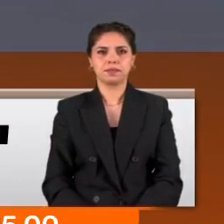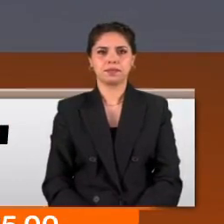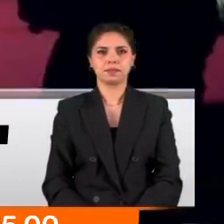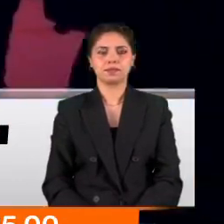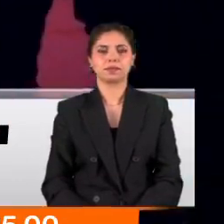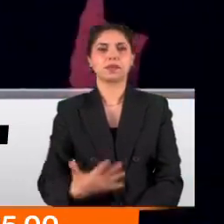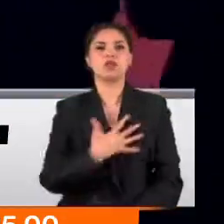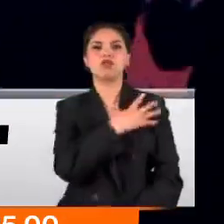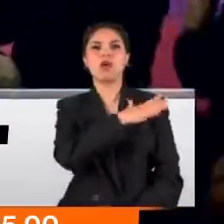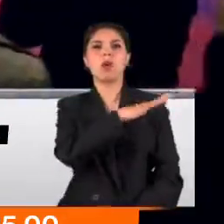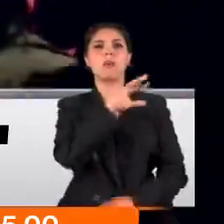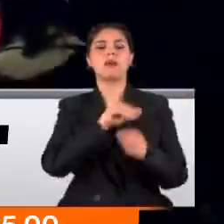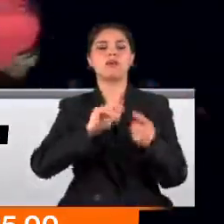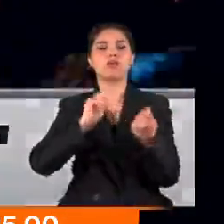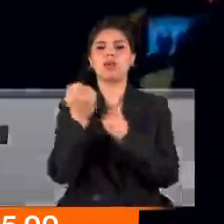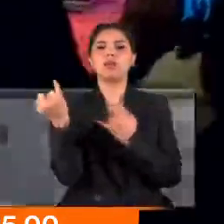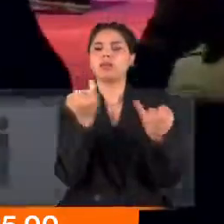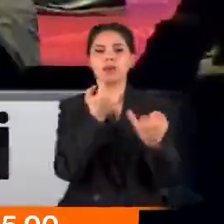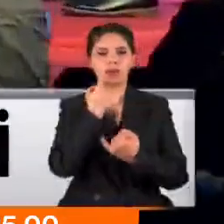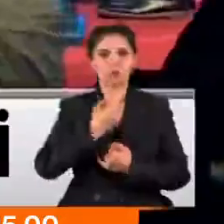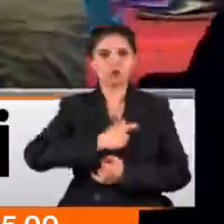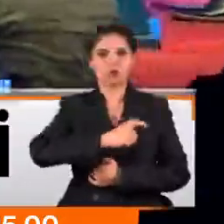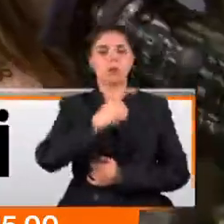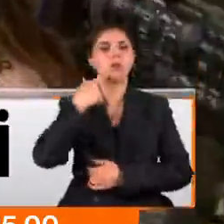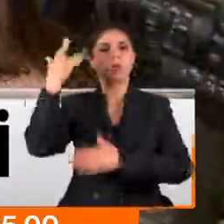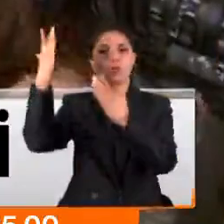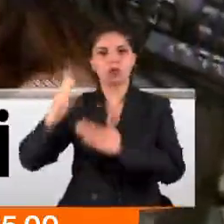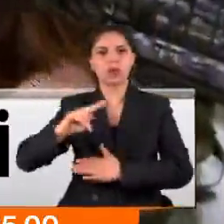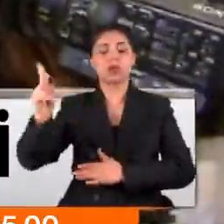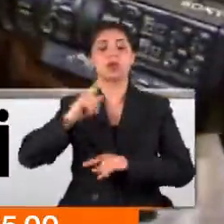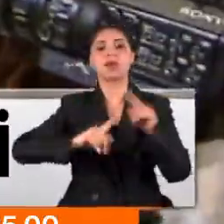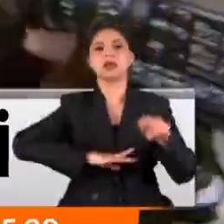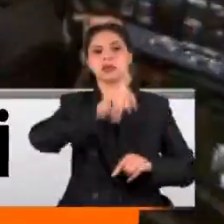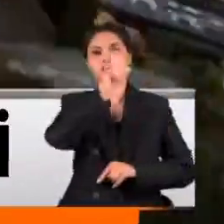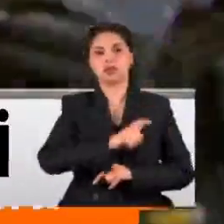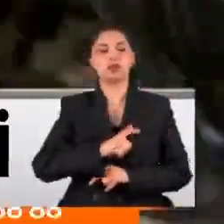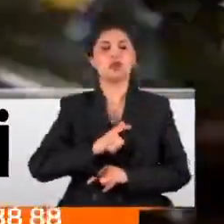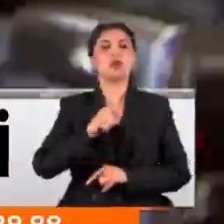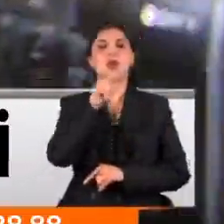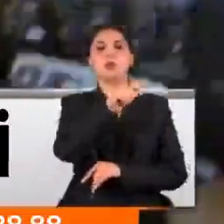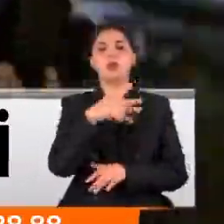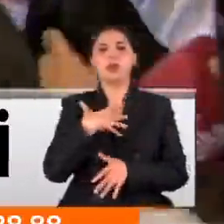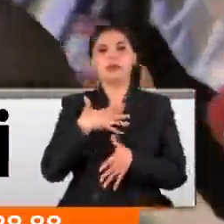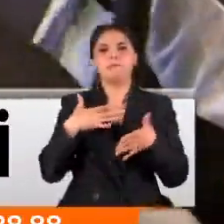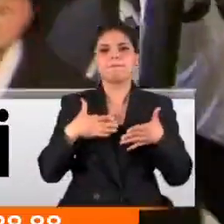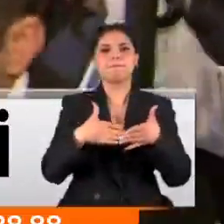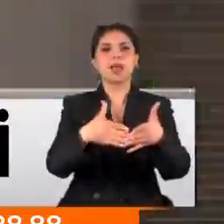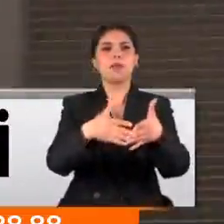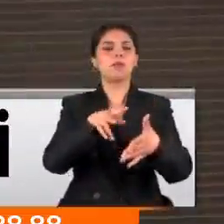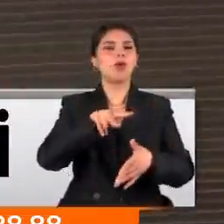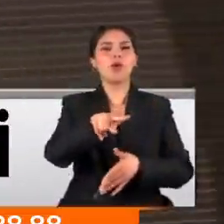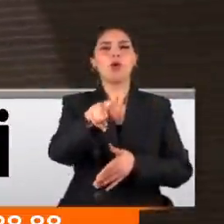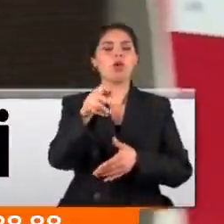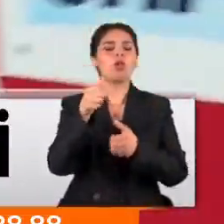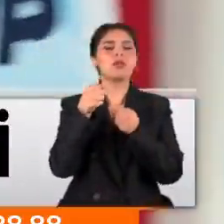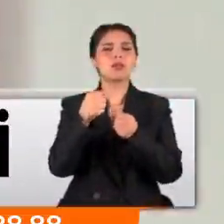Ve CHP'de yaşanan değişim tartışması. Erdoğan, Kemal Kılıçdaroğlu'nun kaptan olarak gemiyi limana sağlam götüreceğim